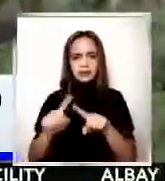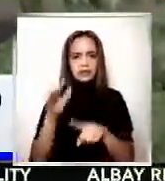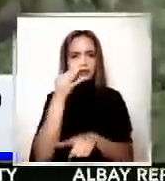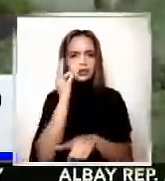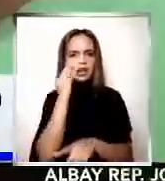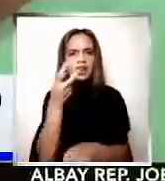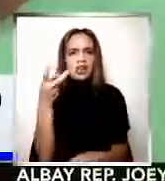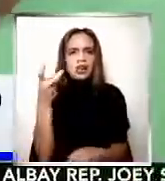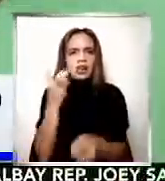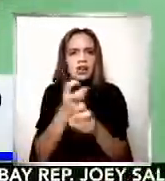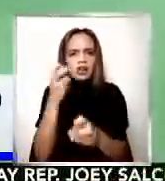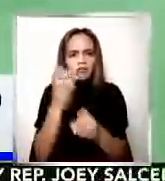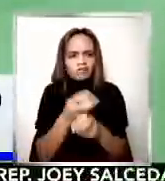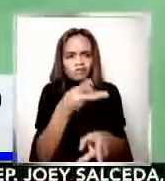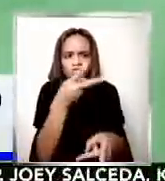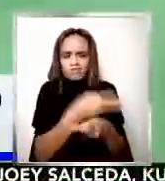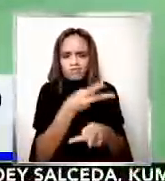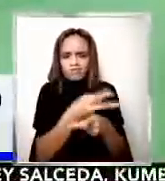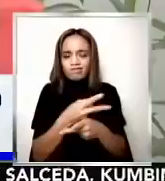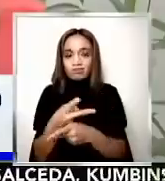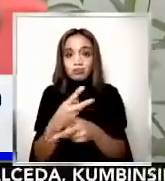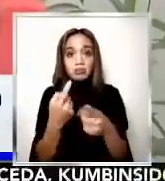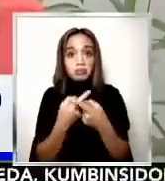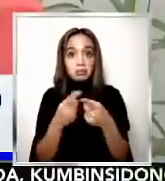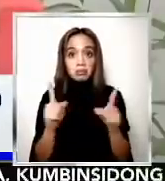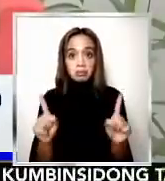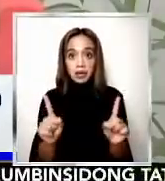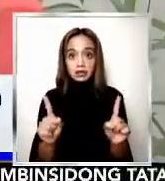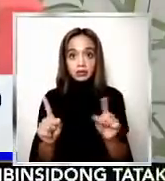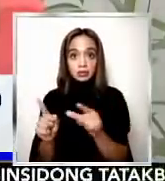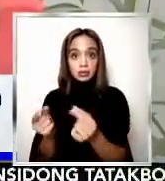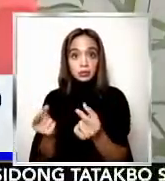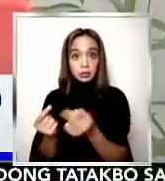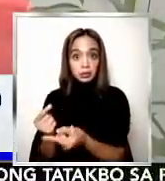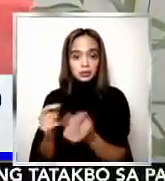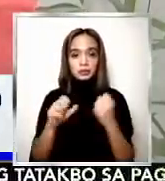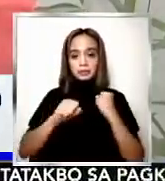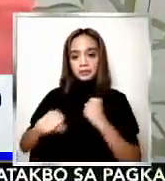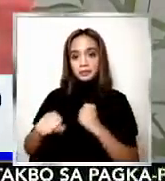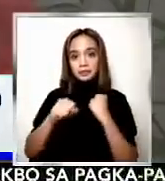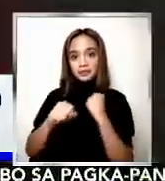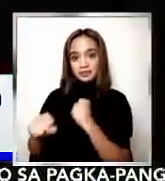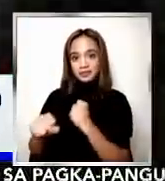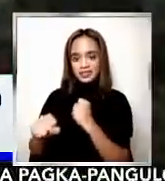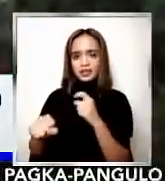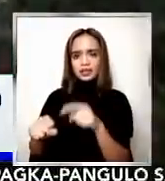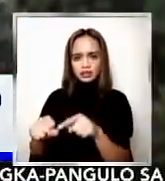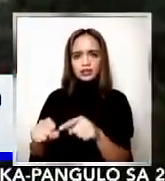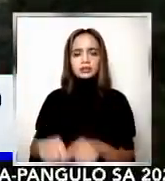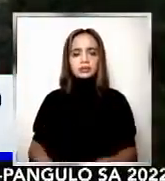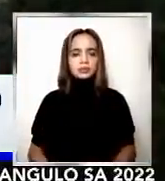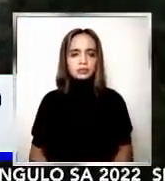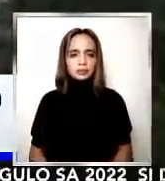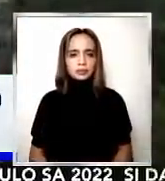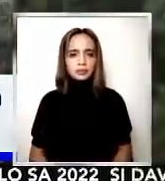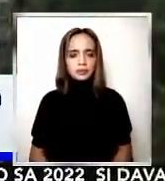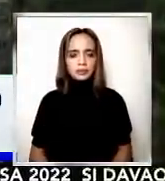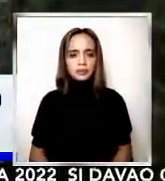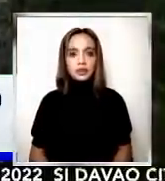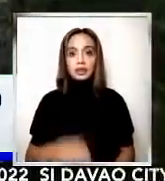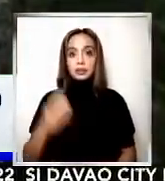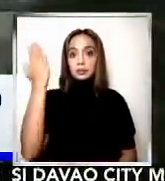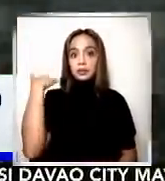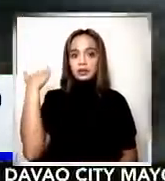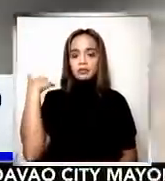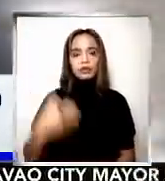alagaan. Pero minamanilang yan ng janitor na si Rene Pahutraw. Mula sa dating halos walang